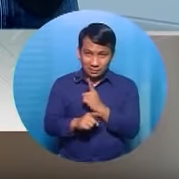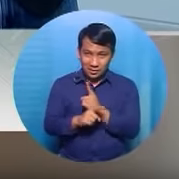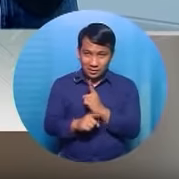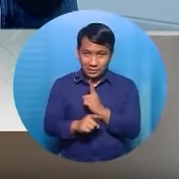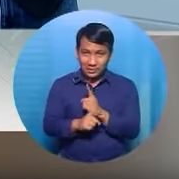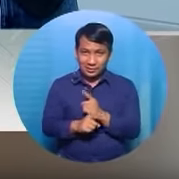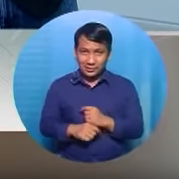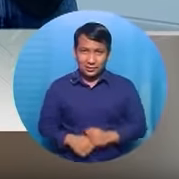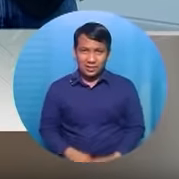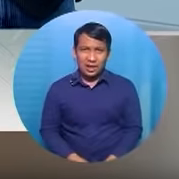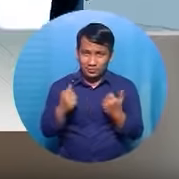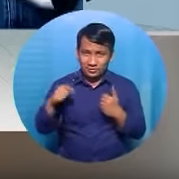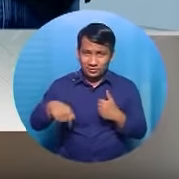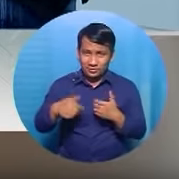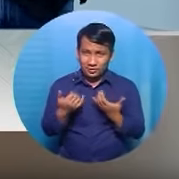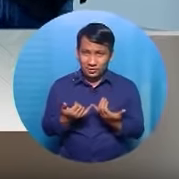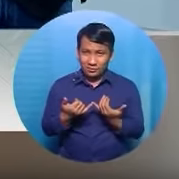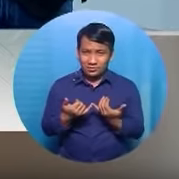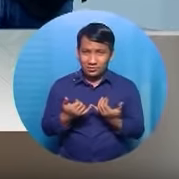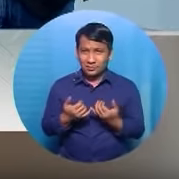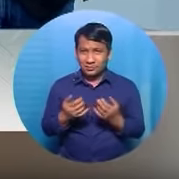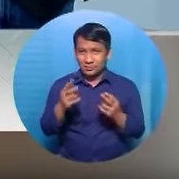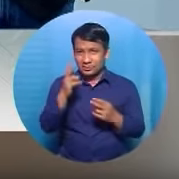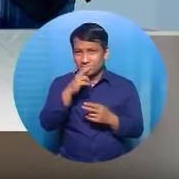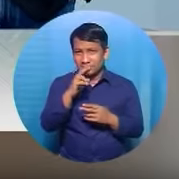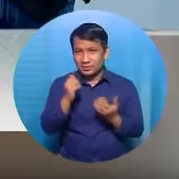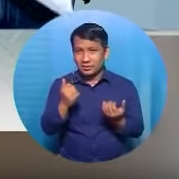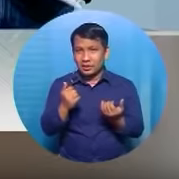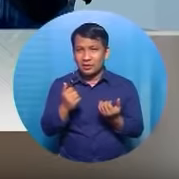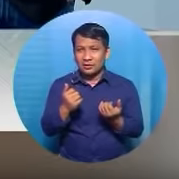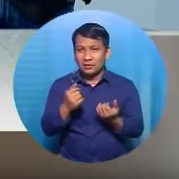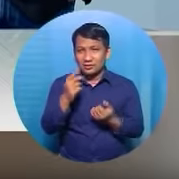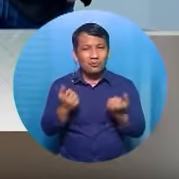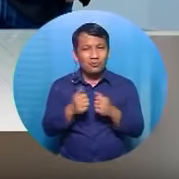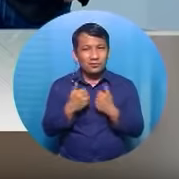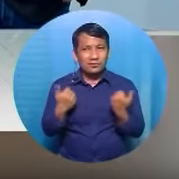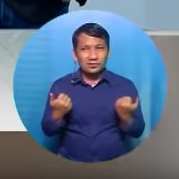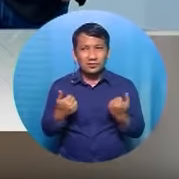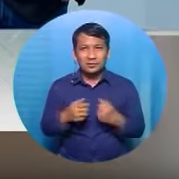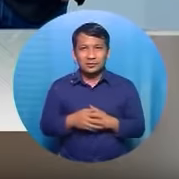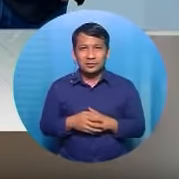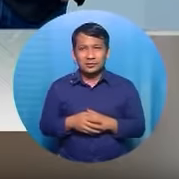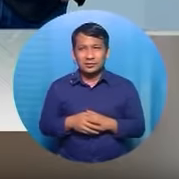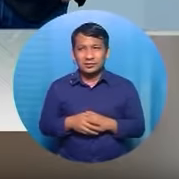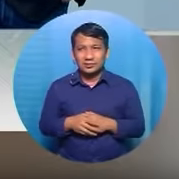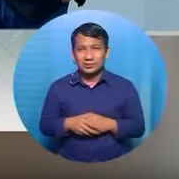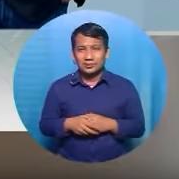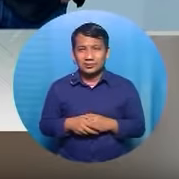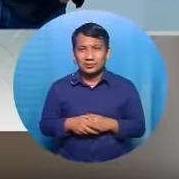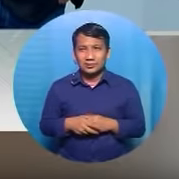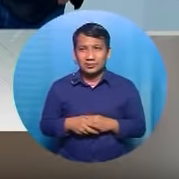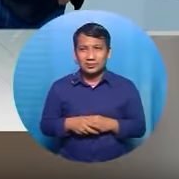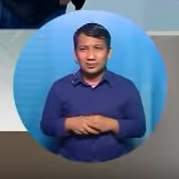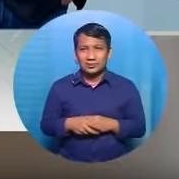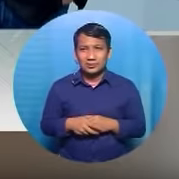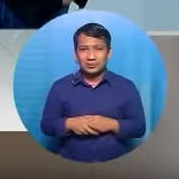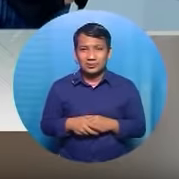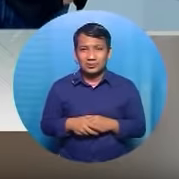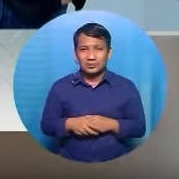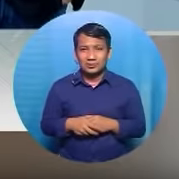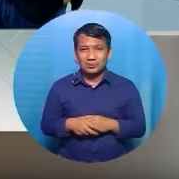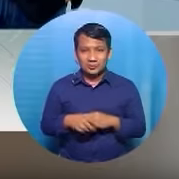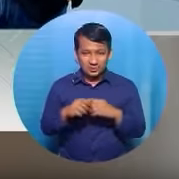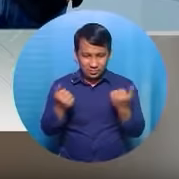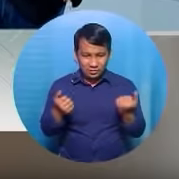Now, yes, sir, sir. Paano itong bisayain ko ng konti, ha? Unsa naman kinabuhi na ito karon? Unsa naman ang atong himuon sa imong kinabuhi karon?